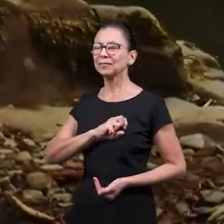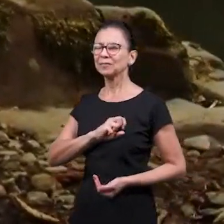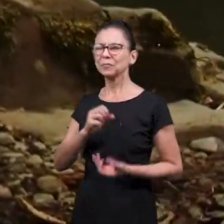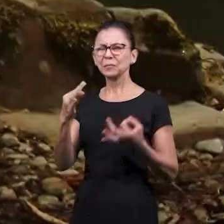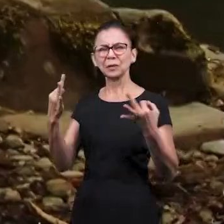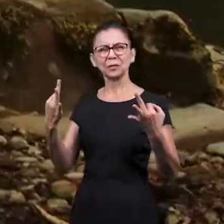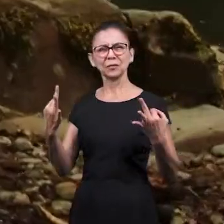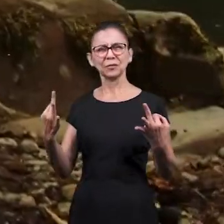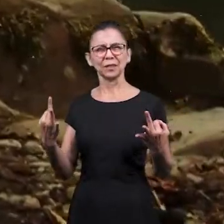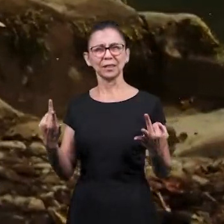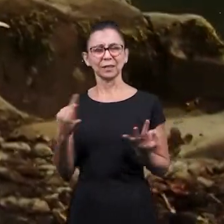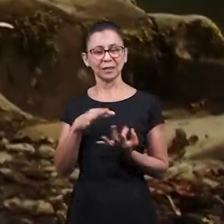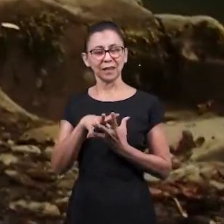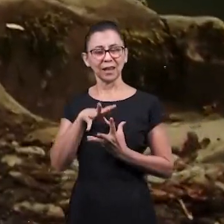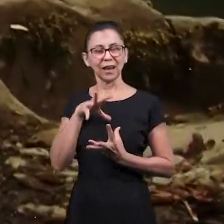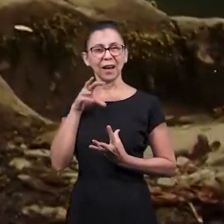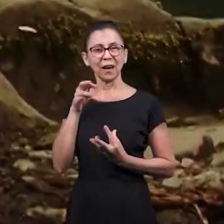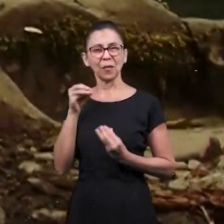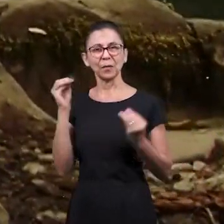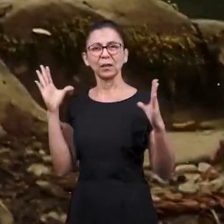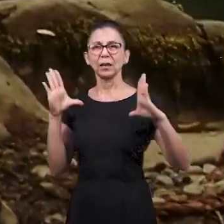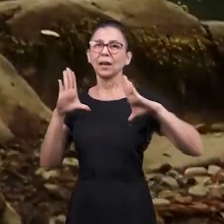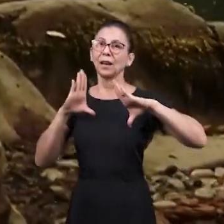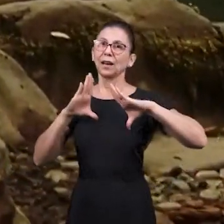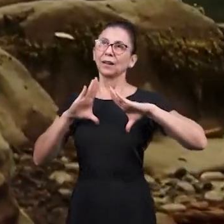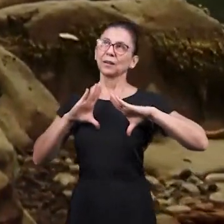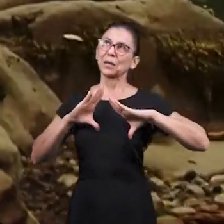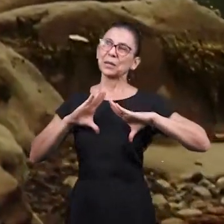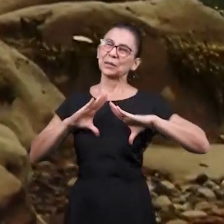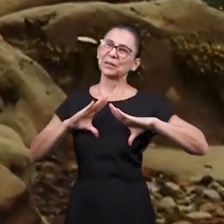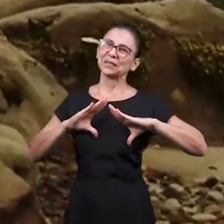Что согревает душу.